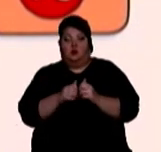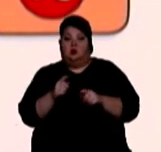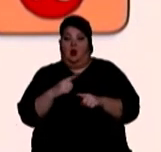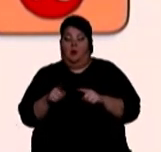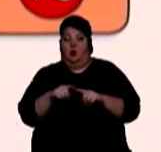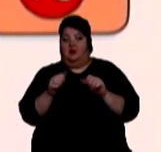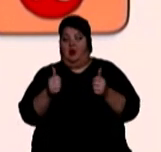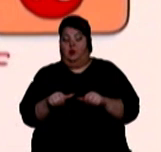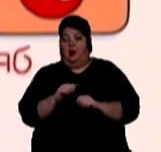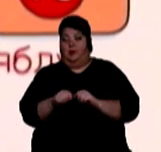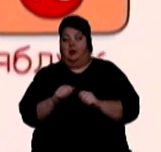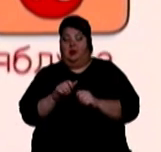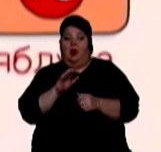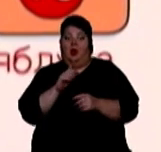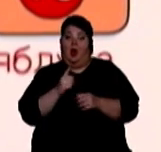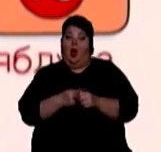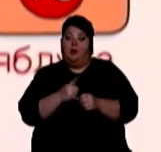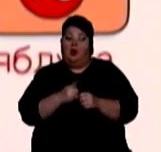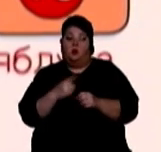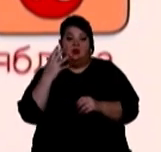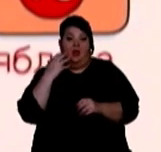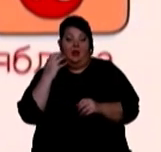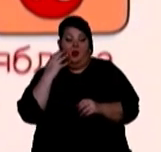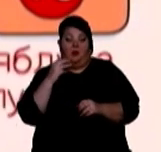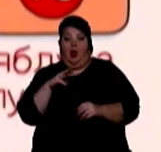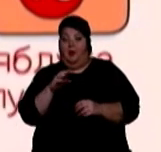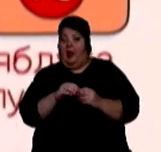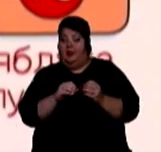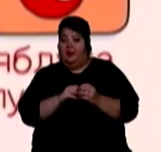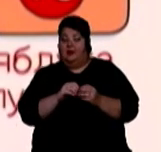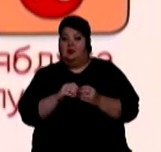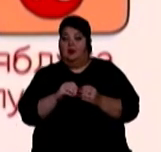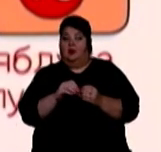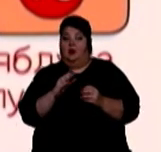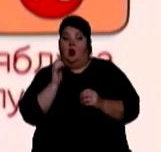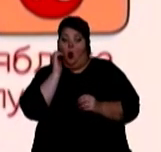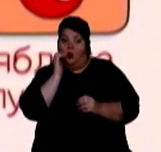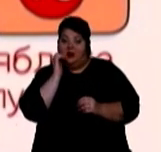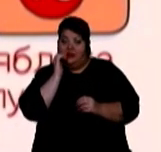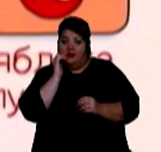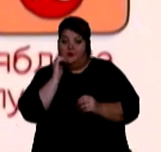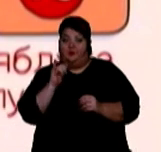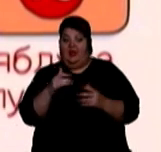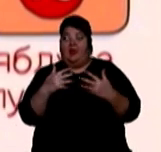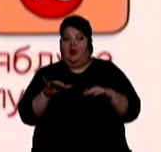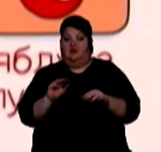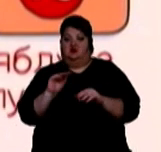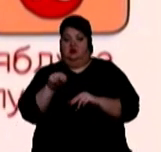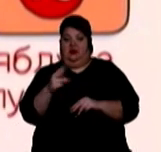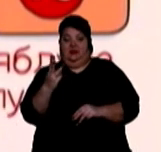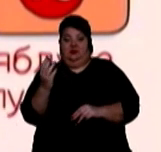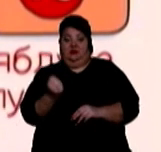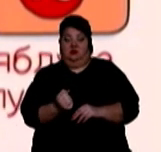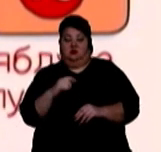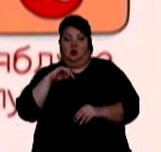буряки, банани, абрикоси, яблука, чорниця, малина, полуниця, волоські горіхи. І вже за 3 тижні